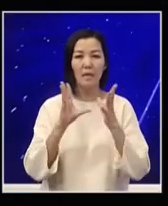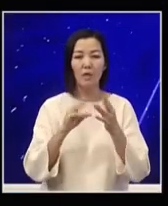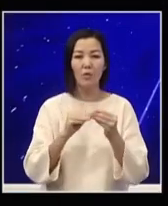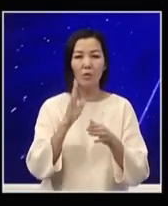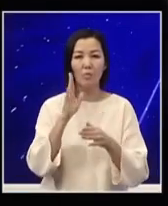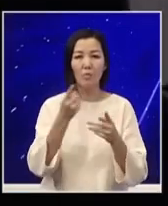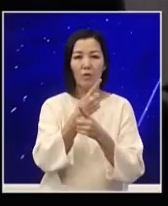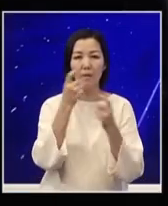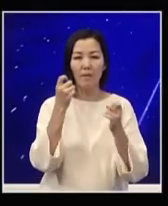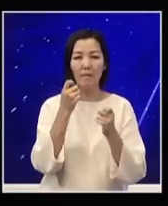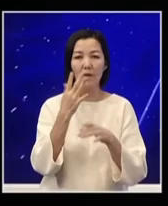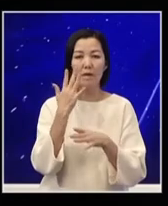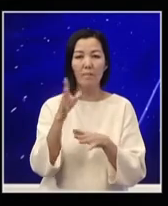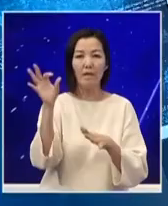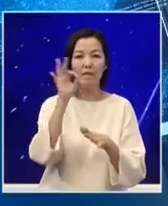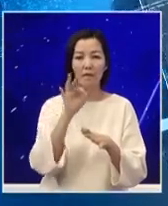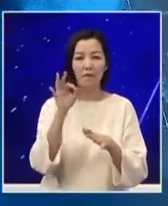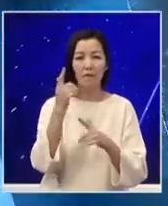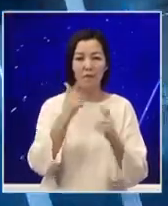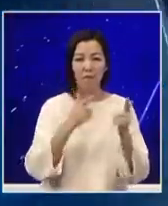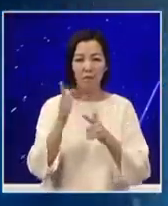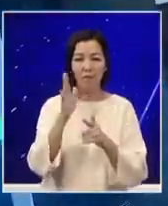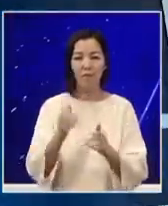будут объявлены уже 5 октября.